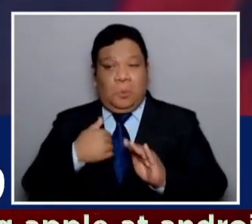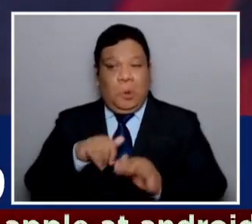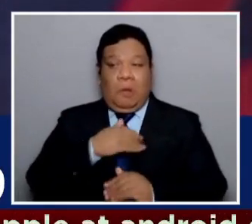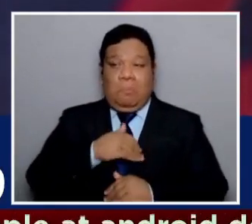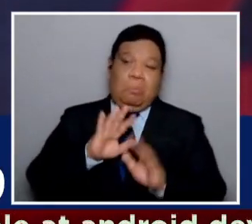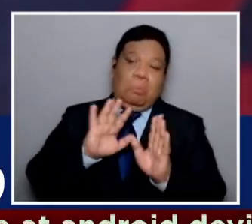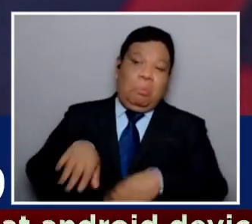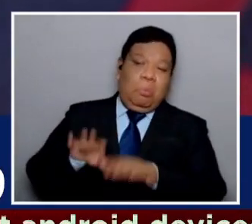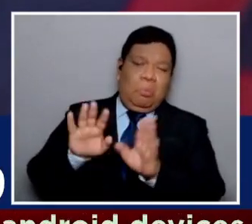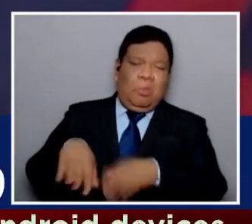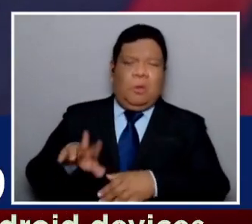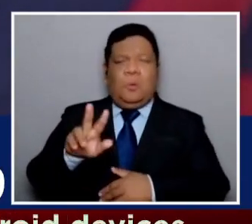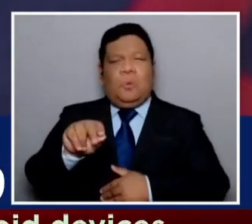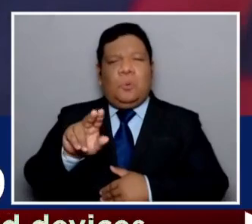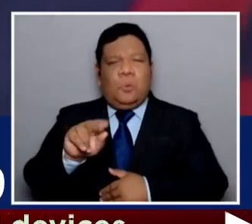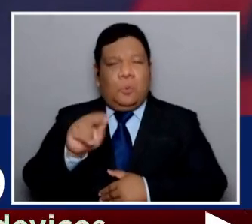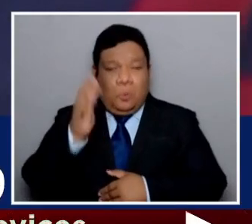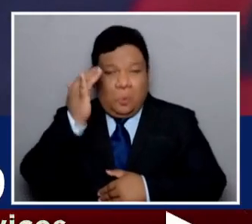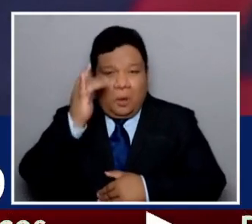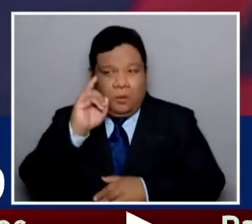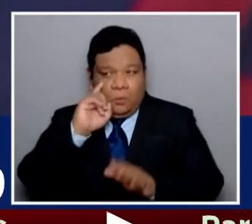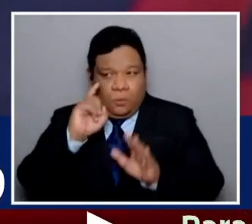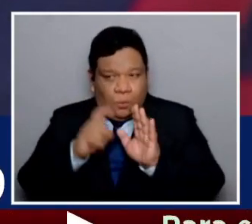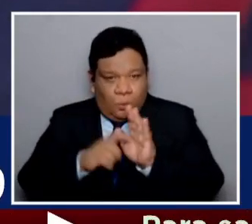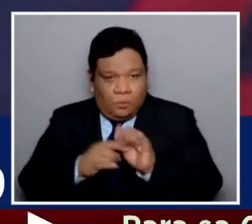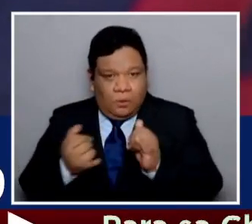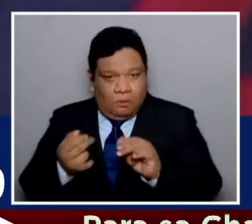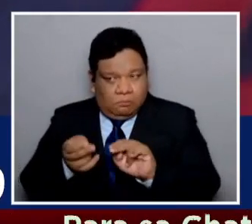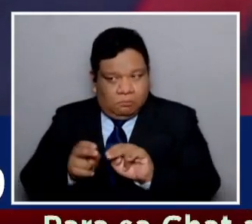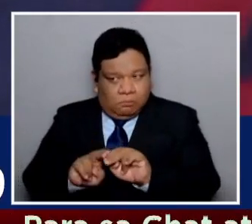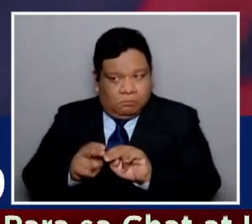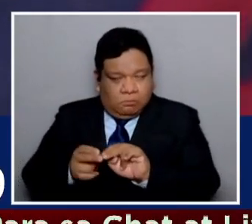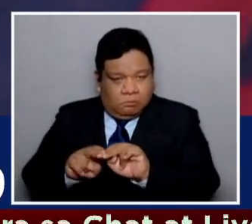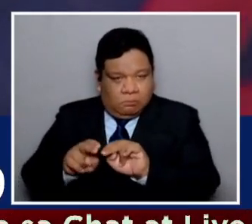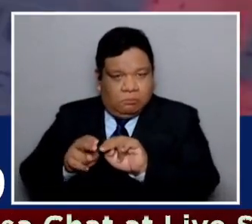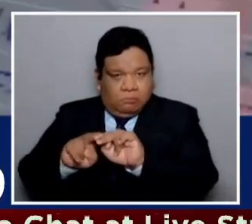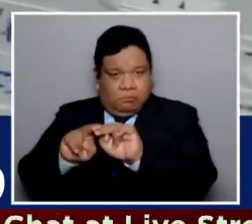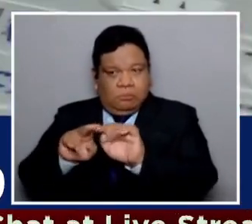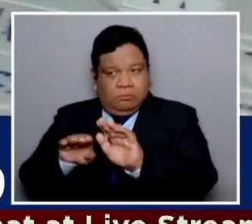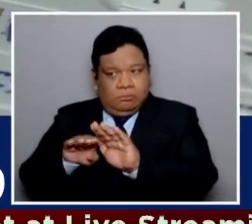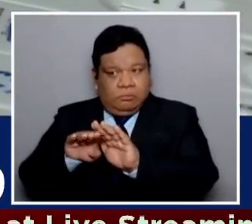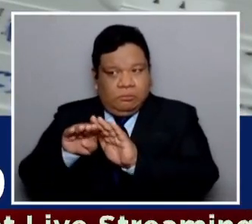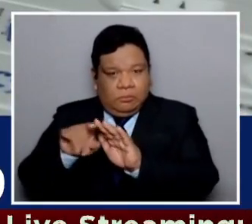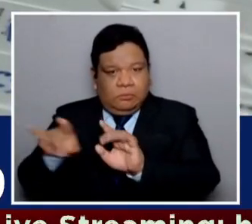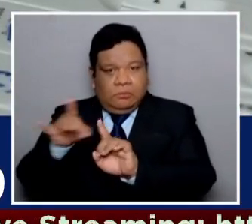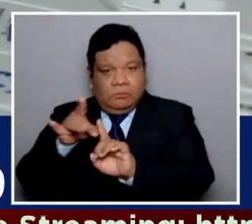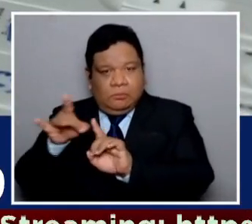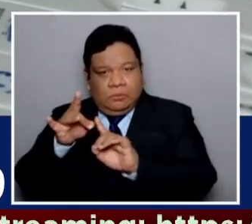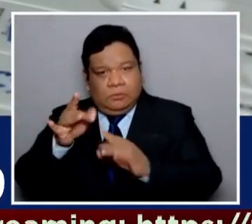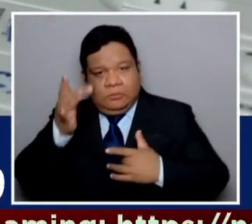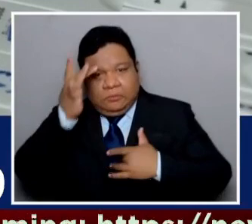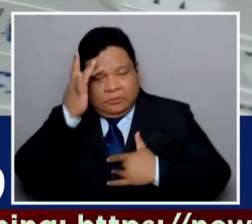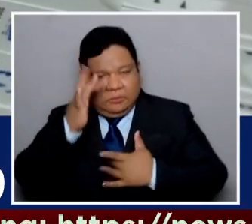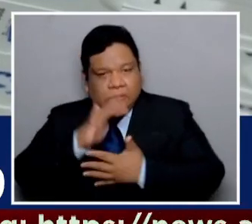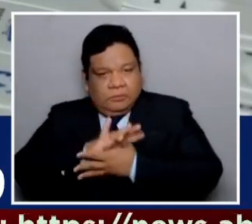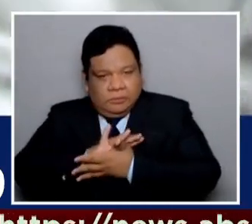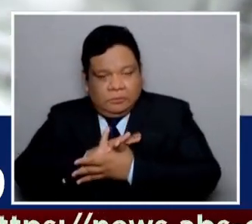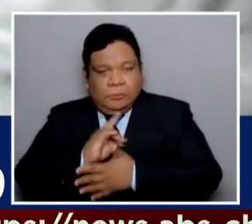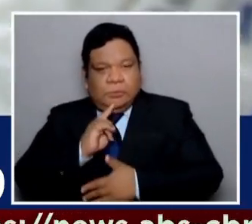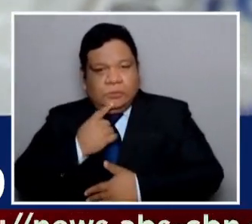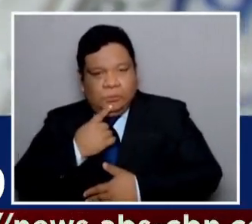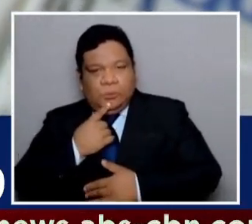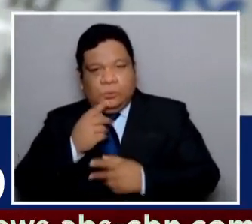yon, dahil nakikita nga natin may angking pagtaas no, dun sa severe and critical. Sa katunayan, sabi ng Okta